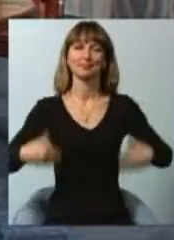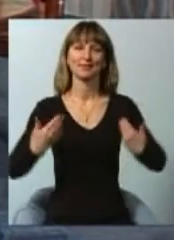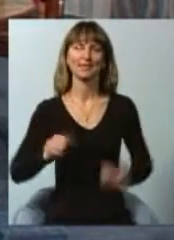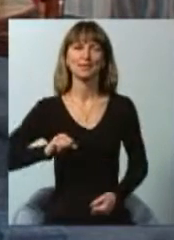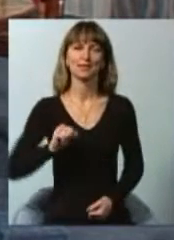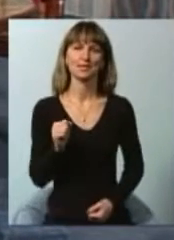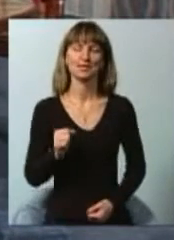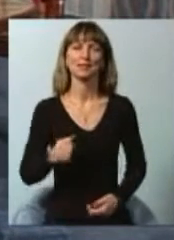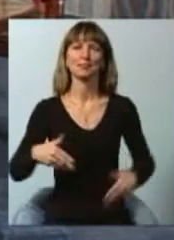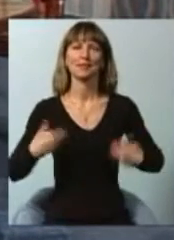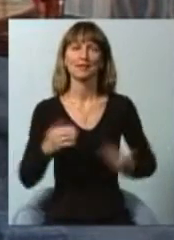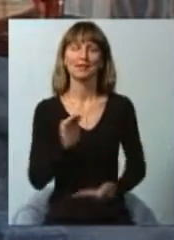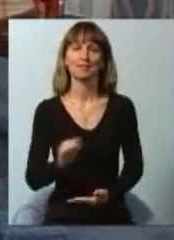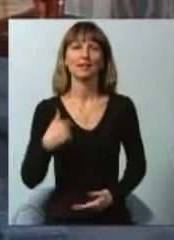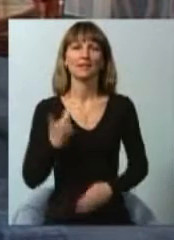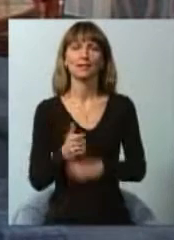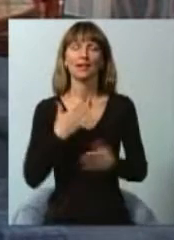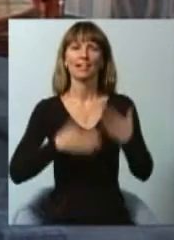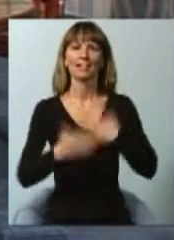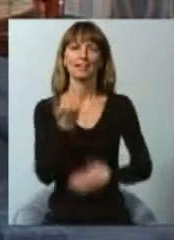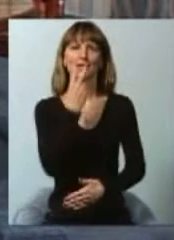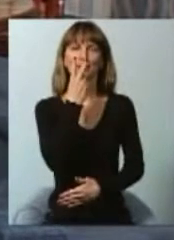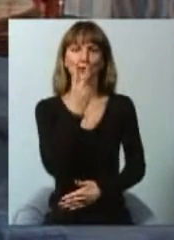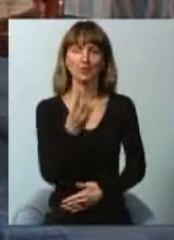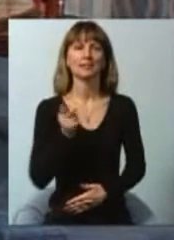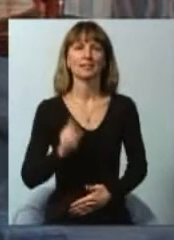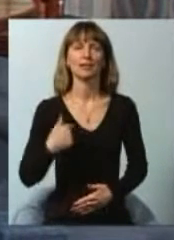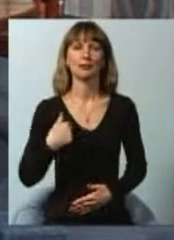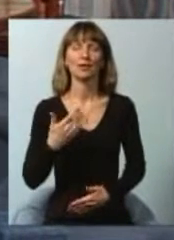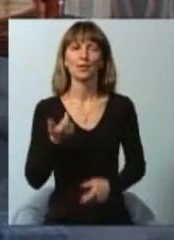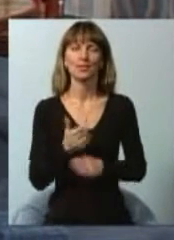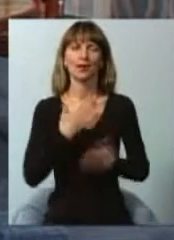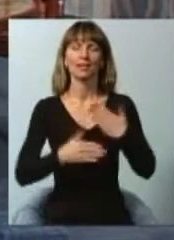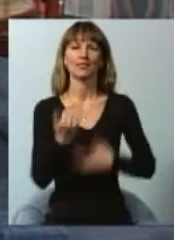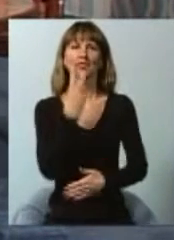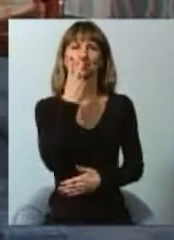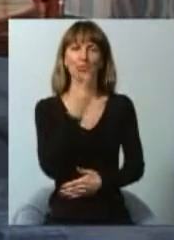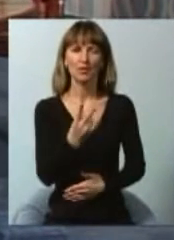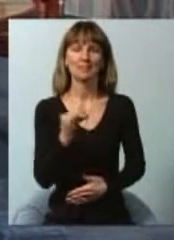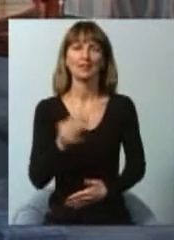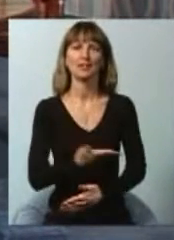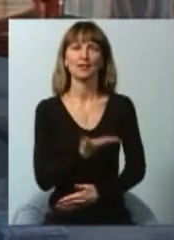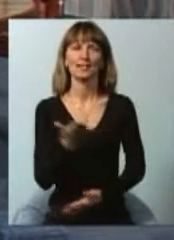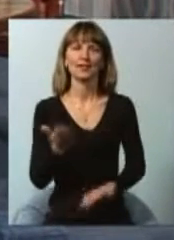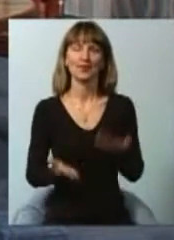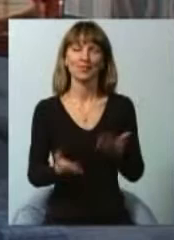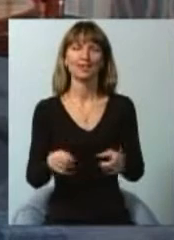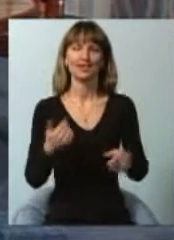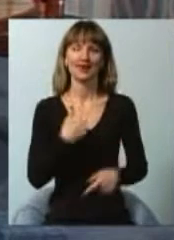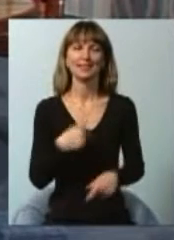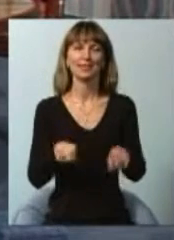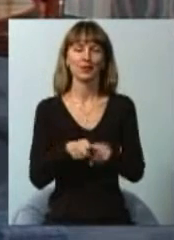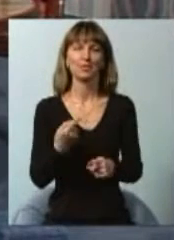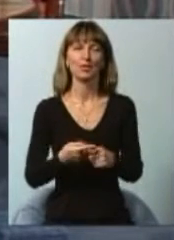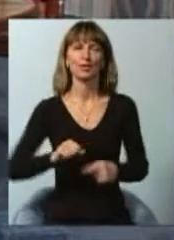Привіт-привіт, друзі! Привіт, малята! Я дуже рада вас бачити. Дійсно, ми дуже вас раді бачити, та ви, напевно, в нас також.